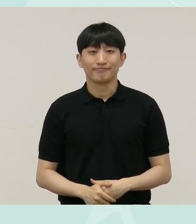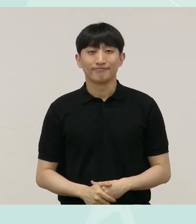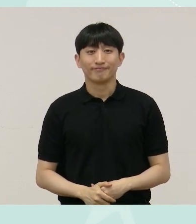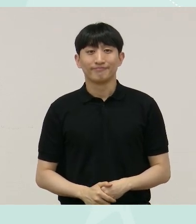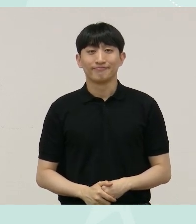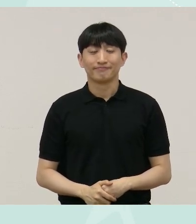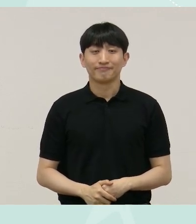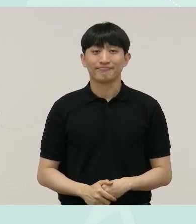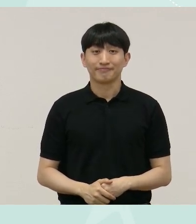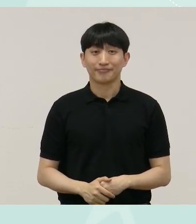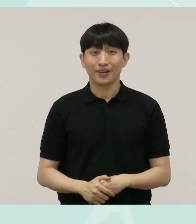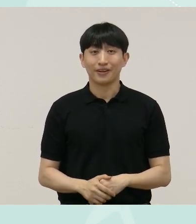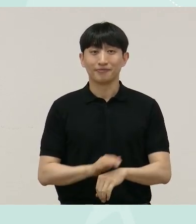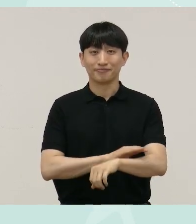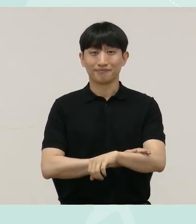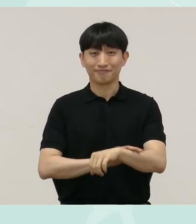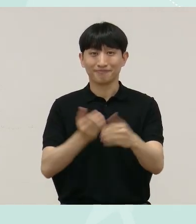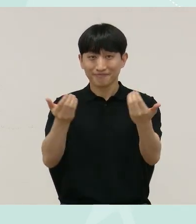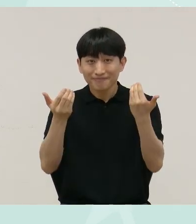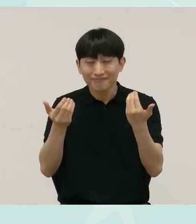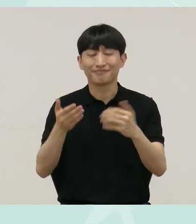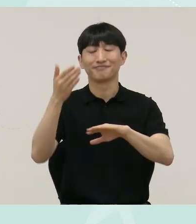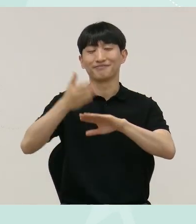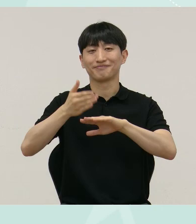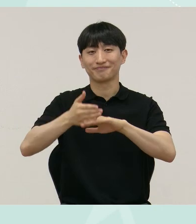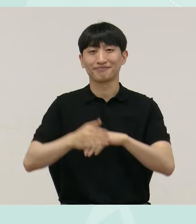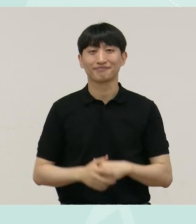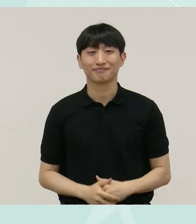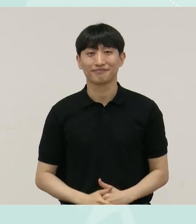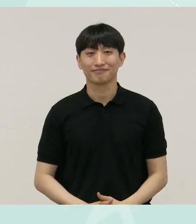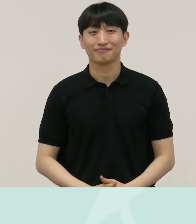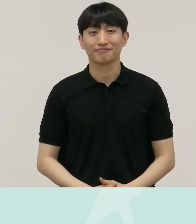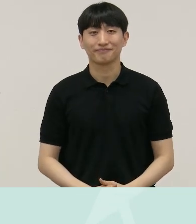자, 긴 시간 경청해 주셔서 대단히 감사드리겠습니다.